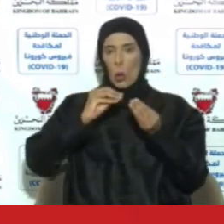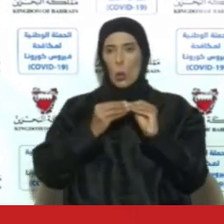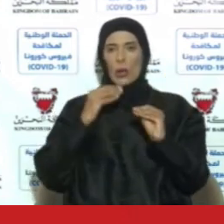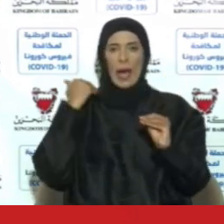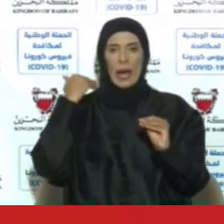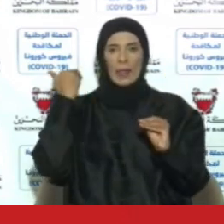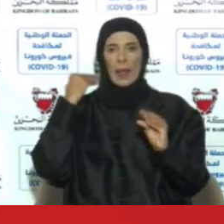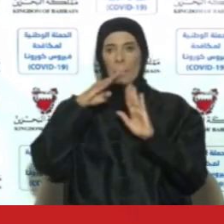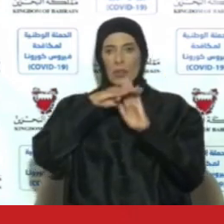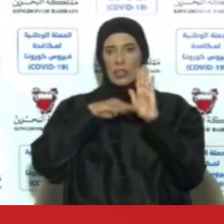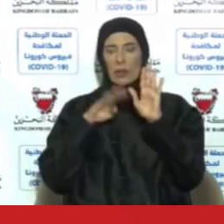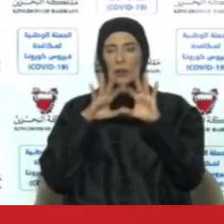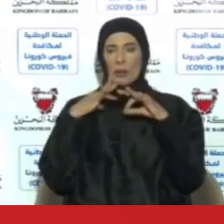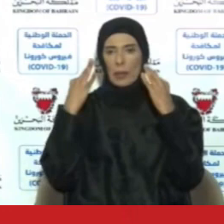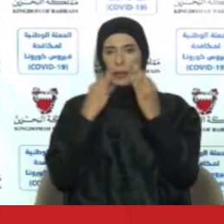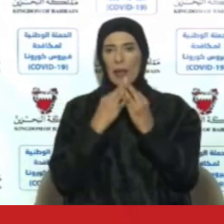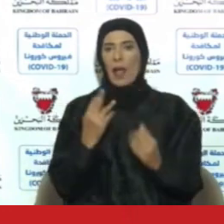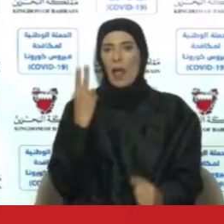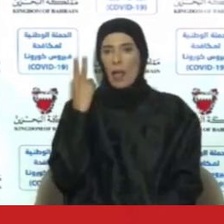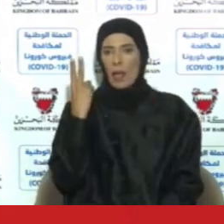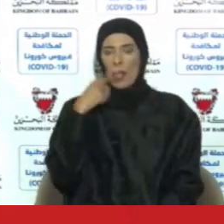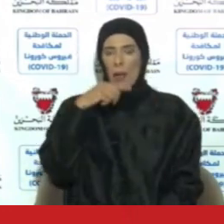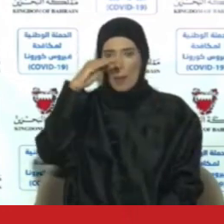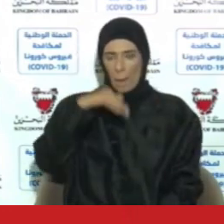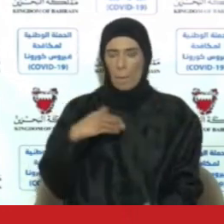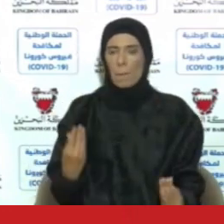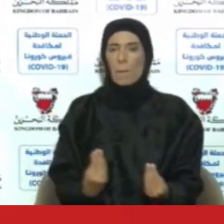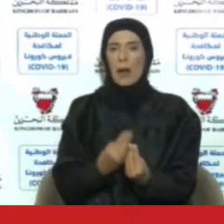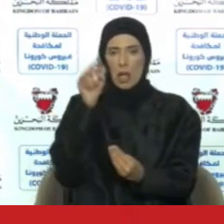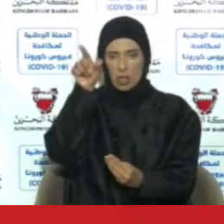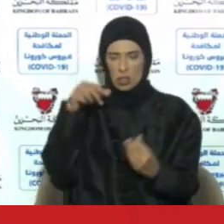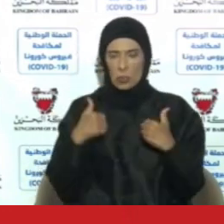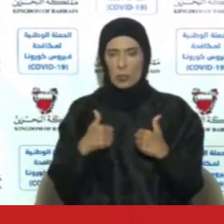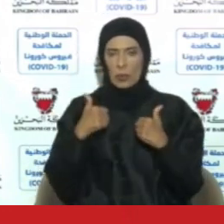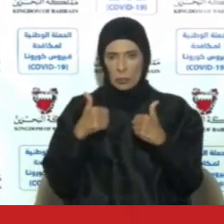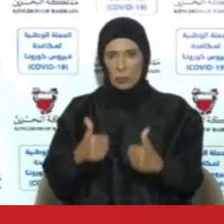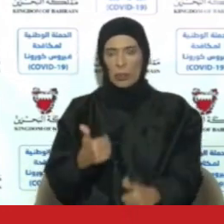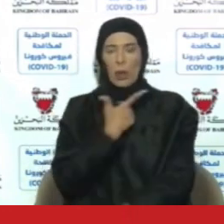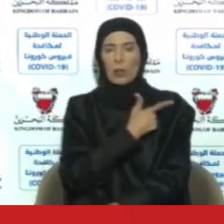ولمنهم ما دون 12 عاماً بصحبة شخص متعافي أو متطعم.